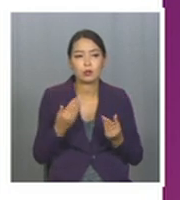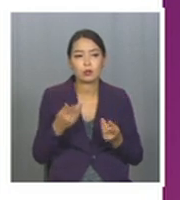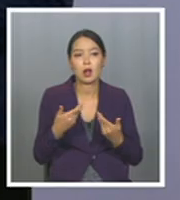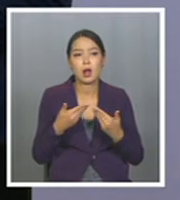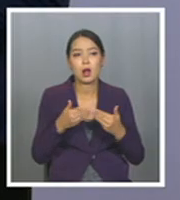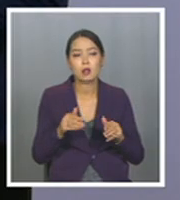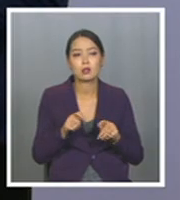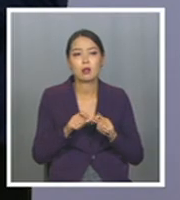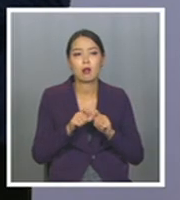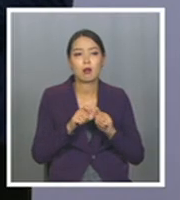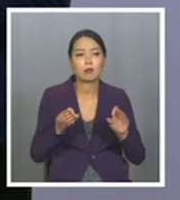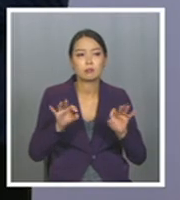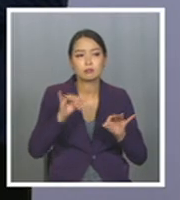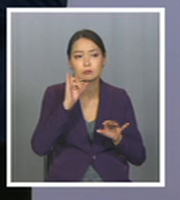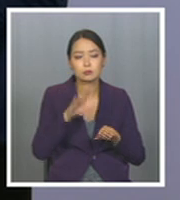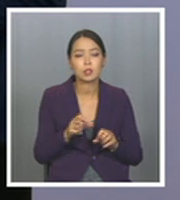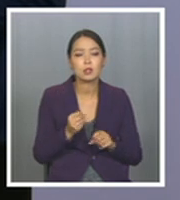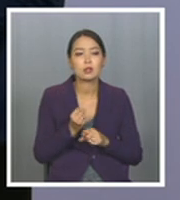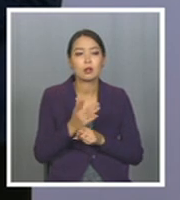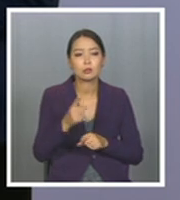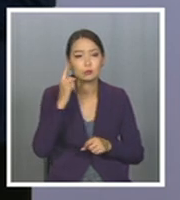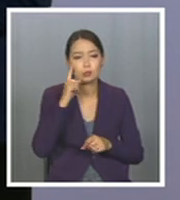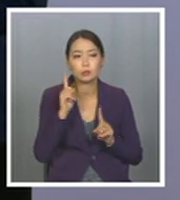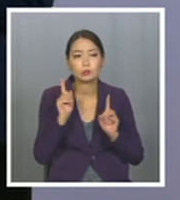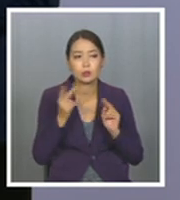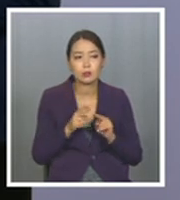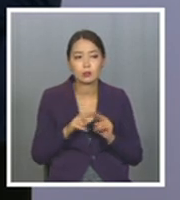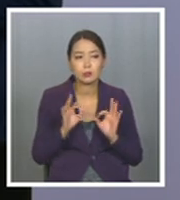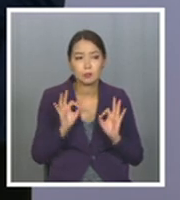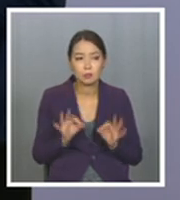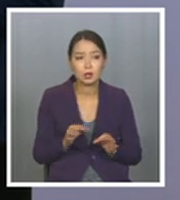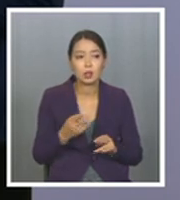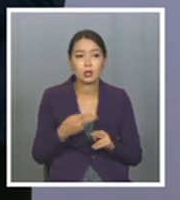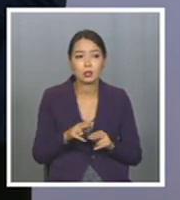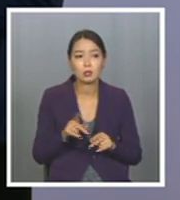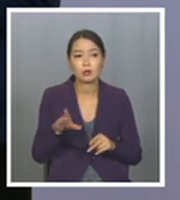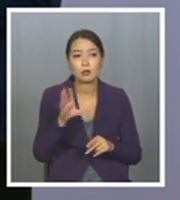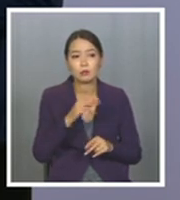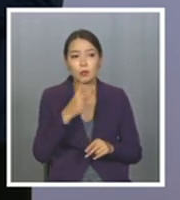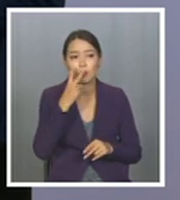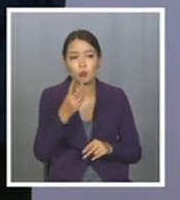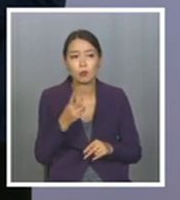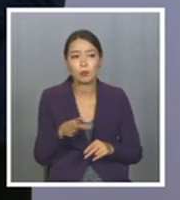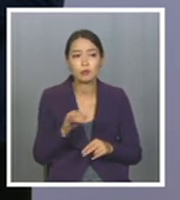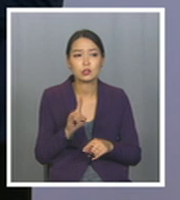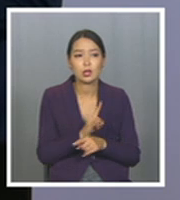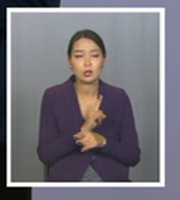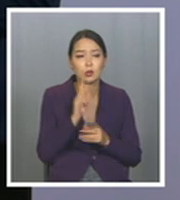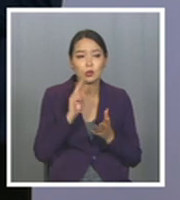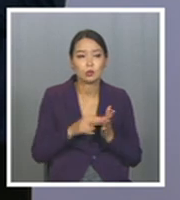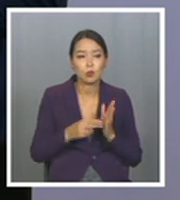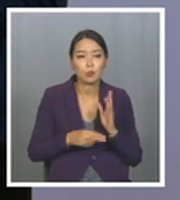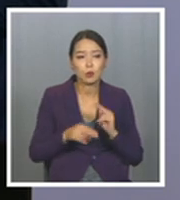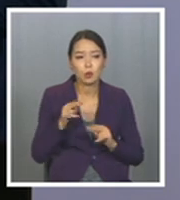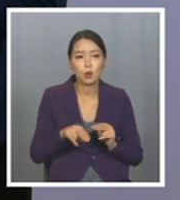ойлайсыз? Әрине, Голощекин жолдасқа бағытталып, нағыз көзбояушылыққа жол берген жалған жоспар құрушылар өз